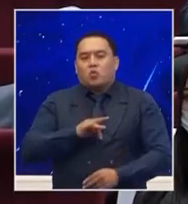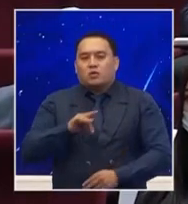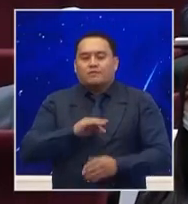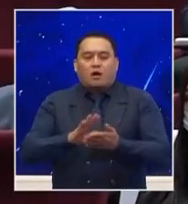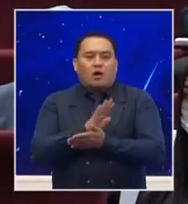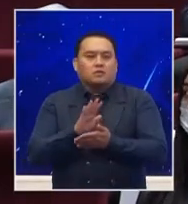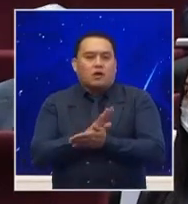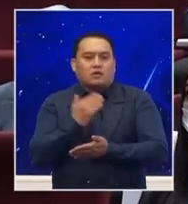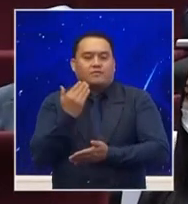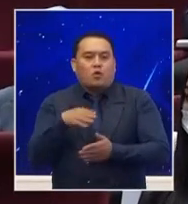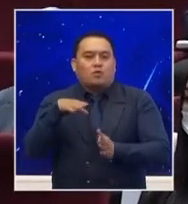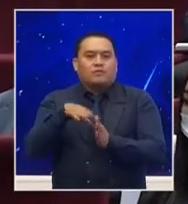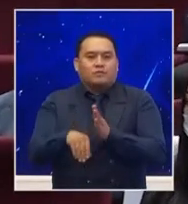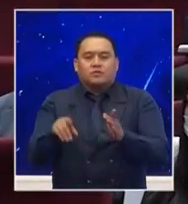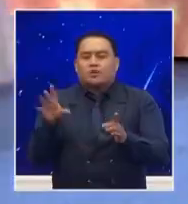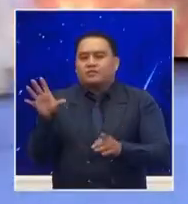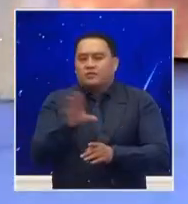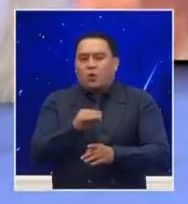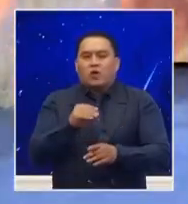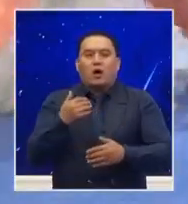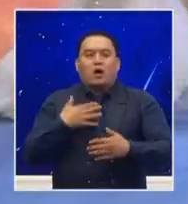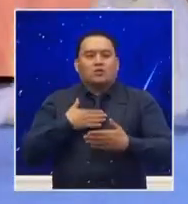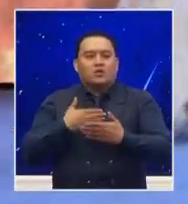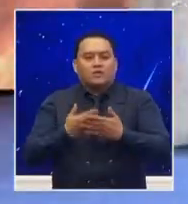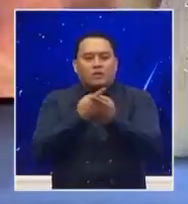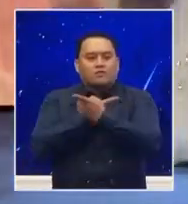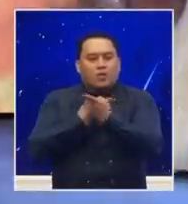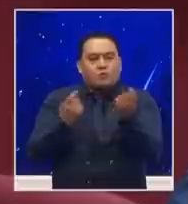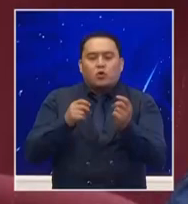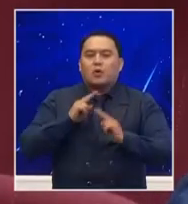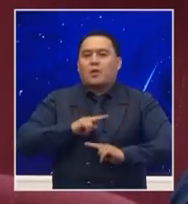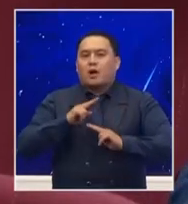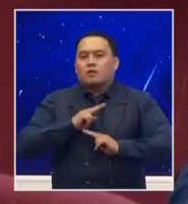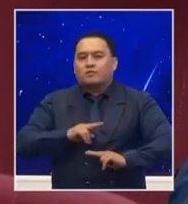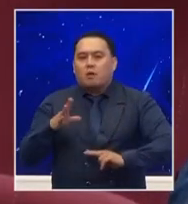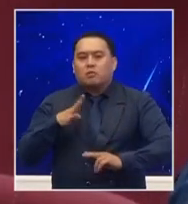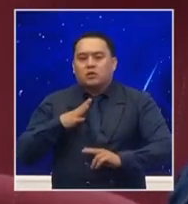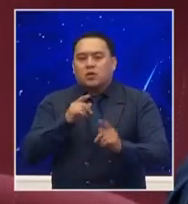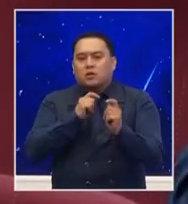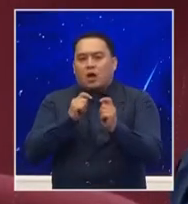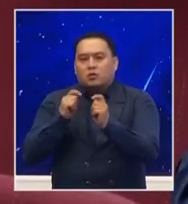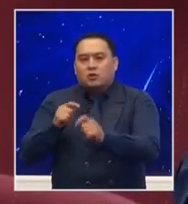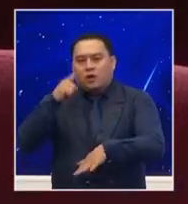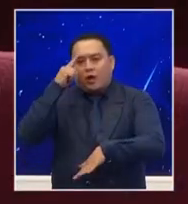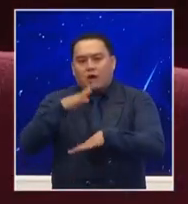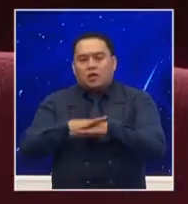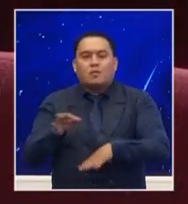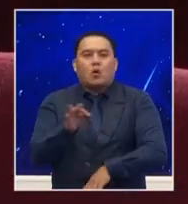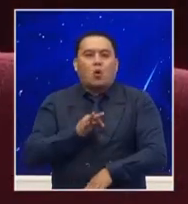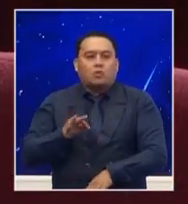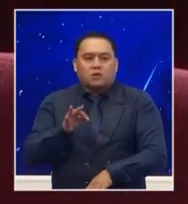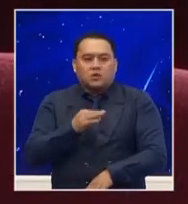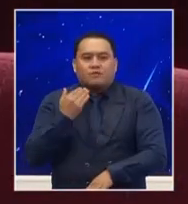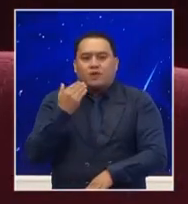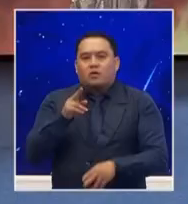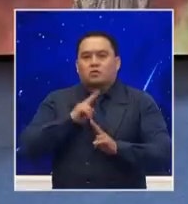газет. Их вклад не остался незамеченным. За оперативность и достоверность информации ряд корифеев были отмечены наградой Аким Алматинской области. В их